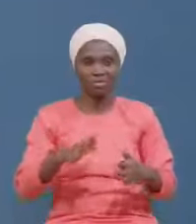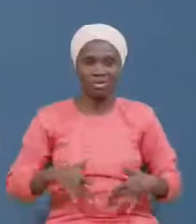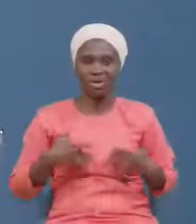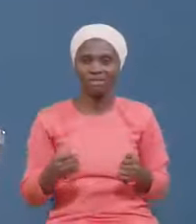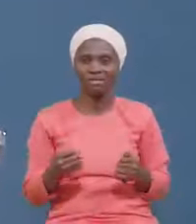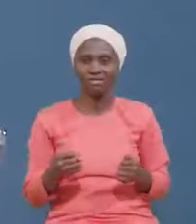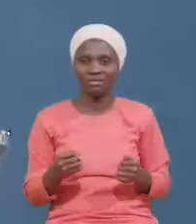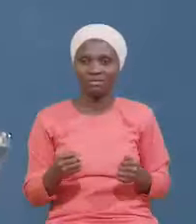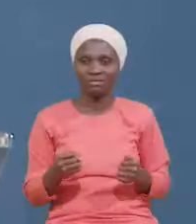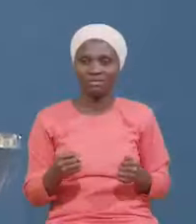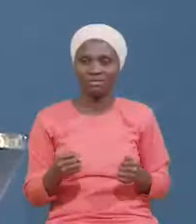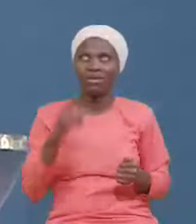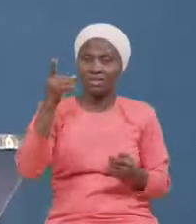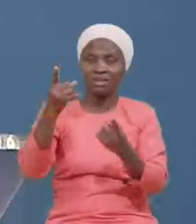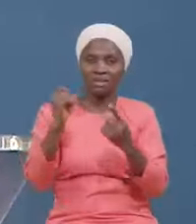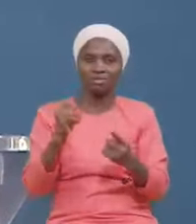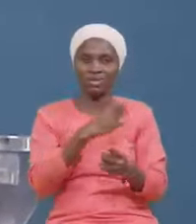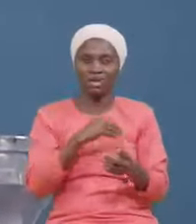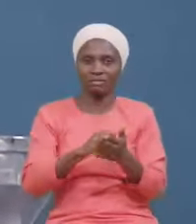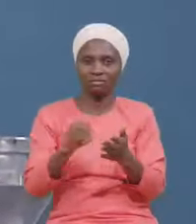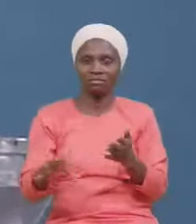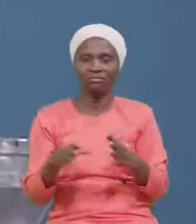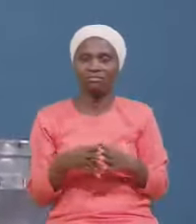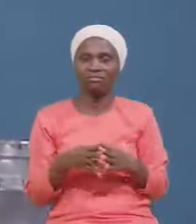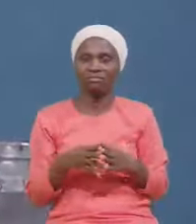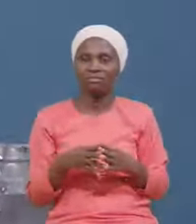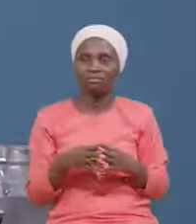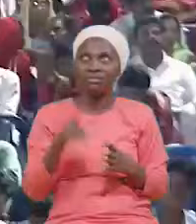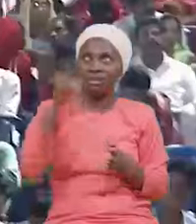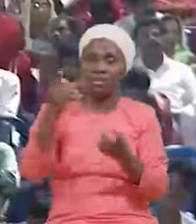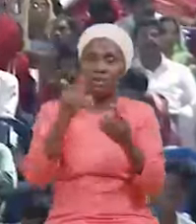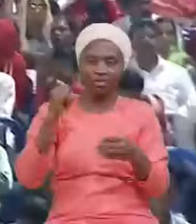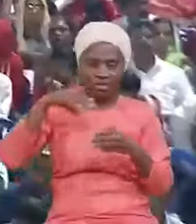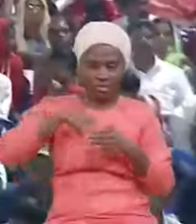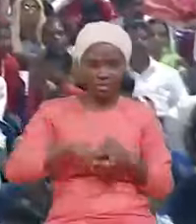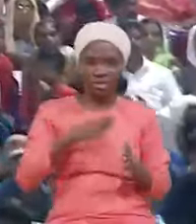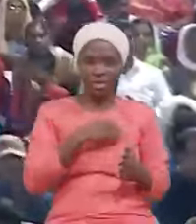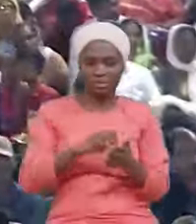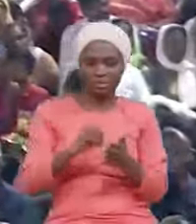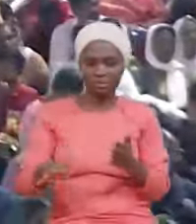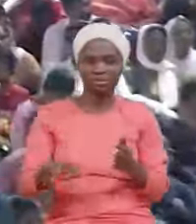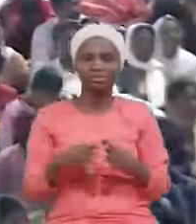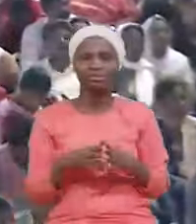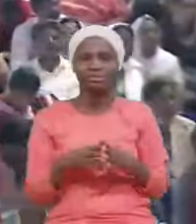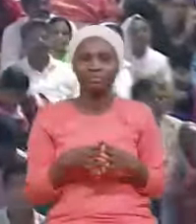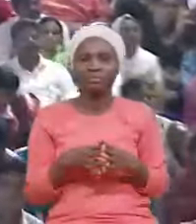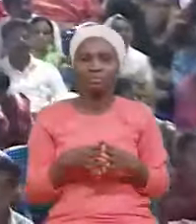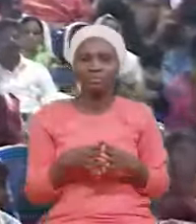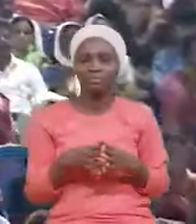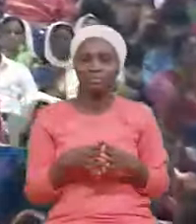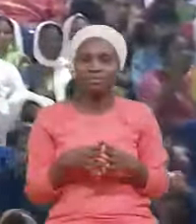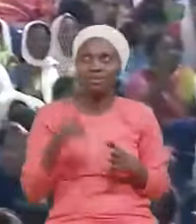It comes and it takes away. ఆయన వచ్చి దాన్ని తొలగించేస్తాడు. It comes in and it takes away. ఆయన లోనికి వచ్చి వాడిని